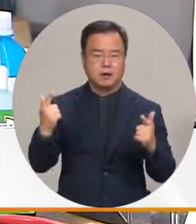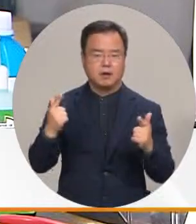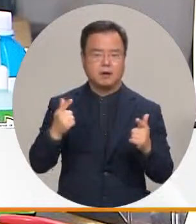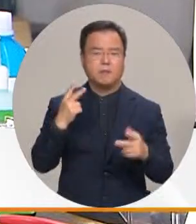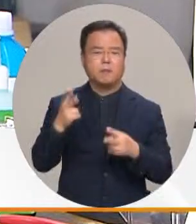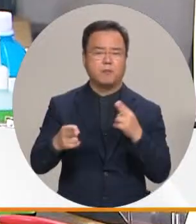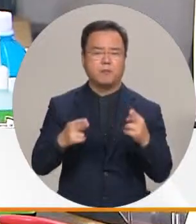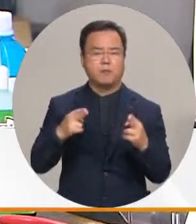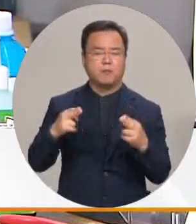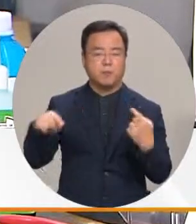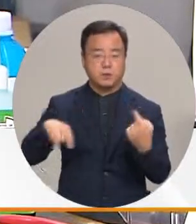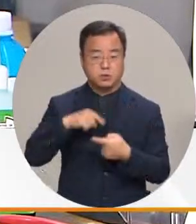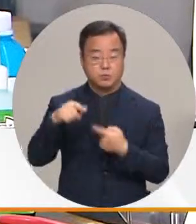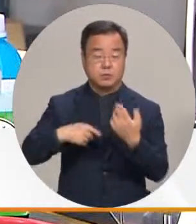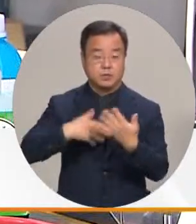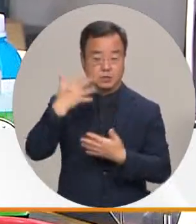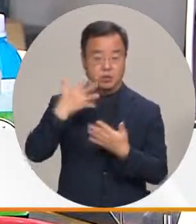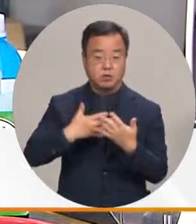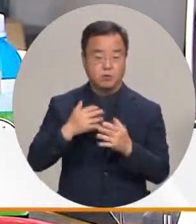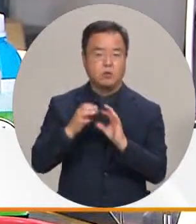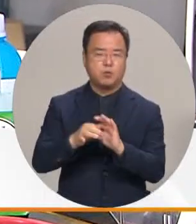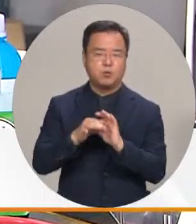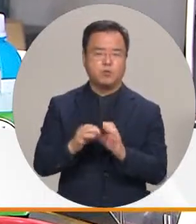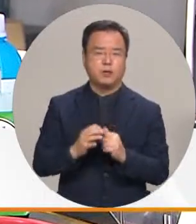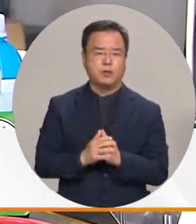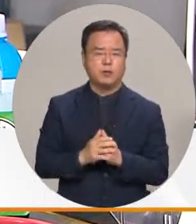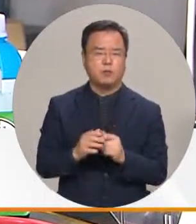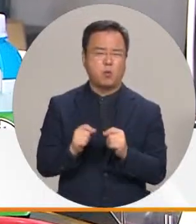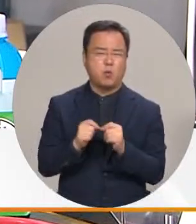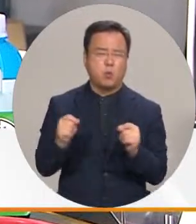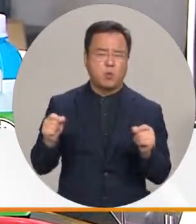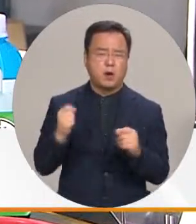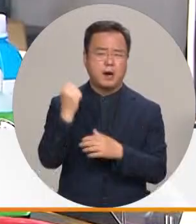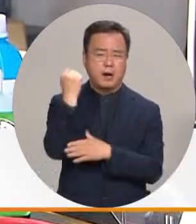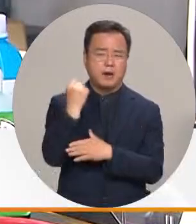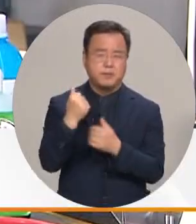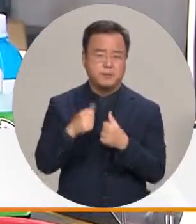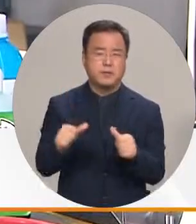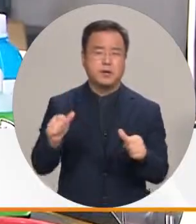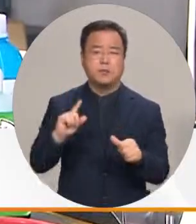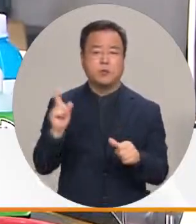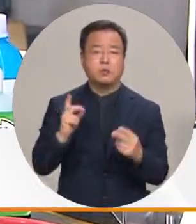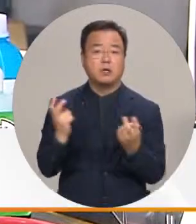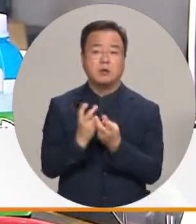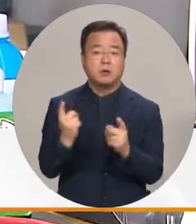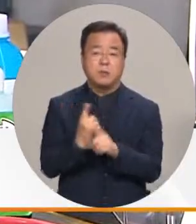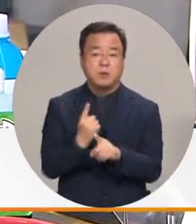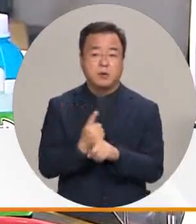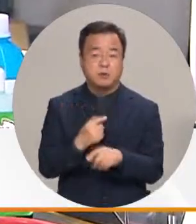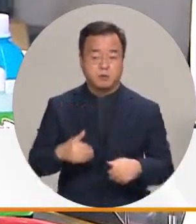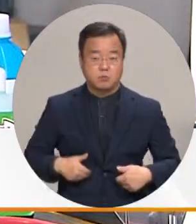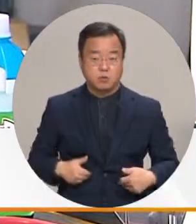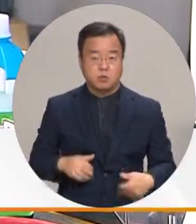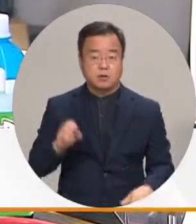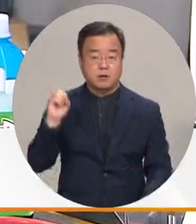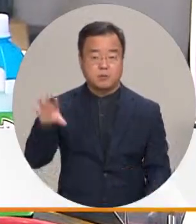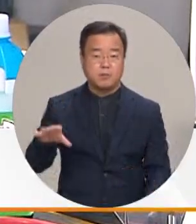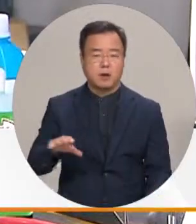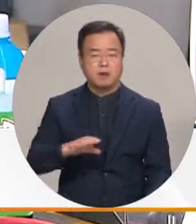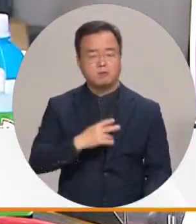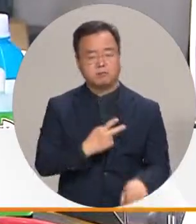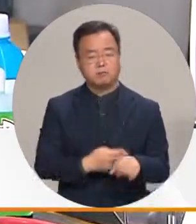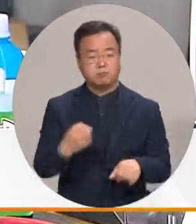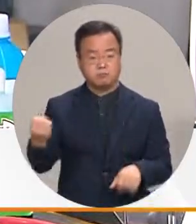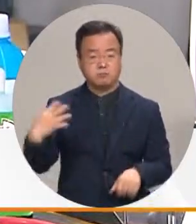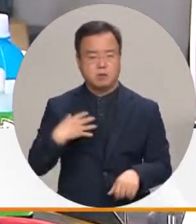영상 그 소프트웨어에 있는 거예요. 오래되면 많이 망가지고 그러면 어떻게 되냐. 갈아야 될 거 아니냐. 그럼 선생님은 심플한데 아주